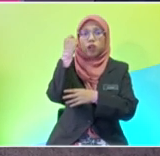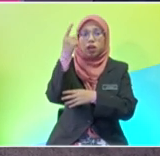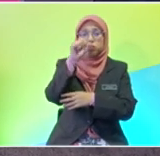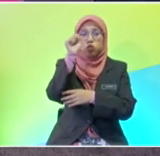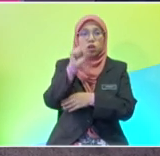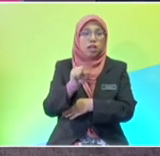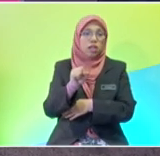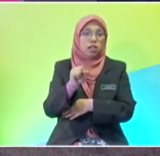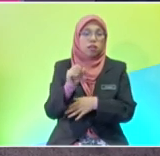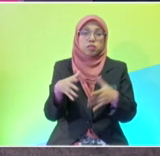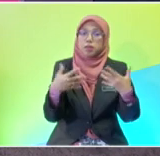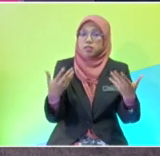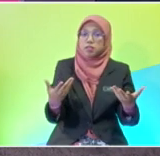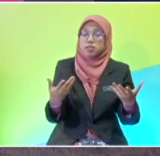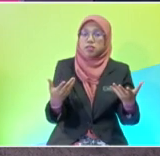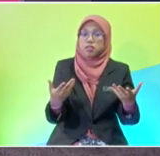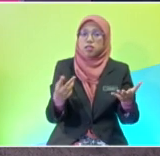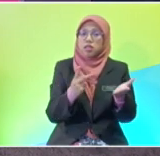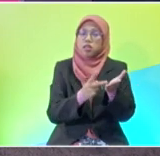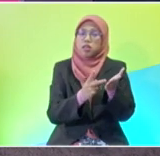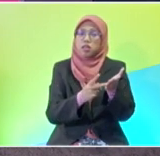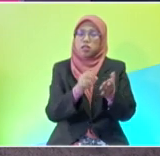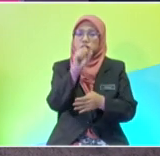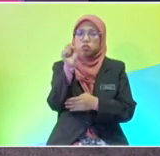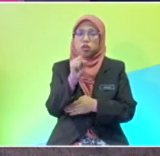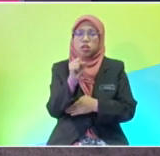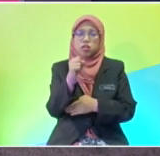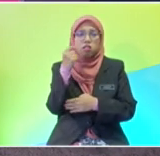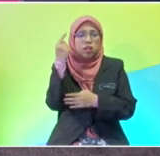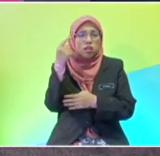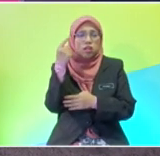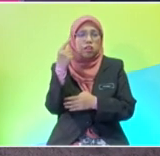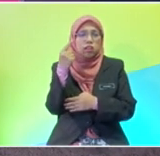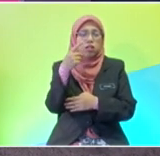kadang-kadang soal lain yang diberikan bukan karena kita keliru